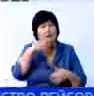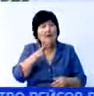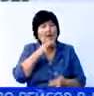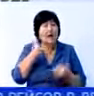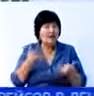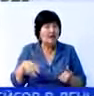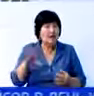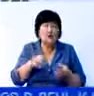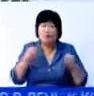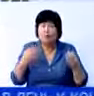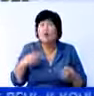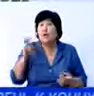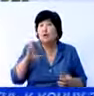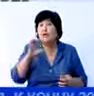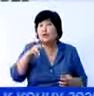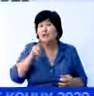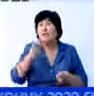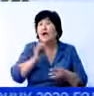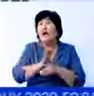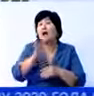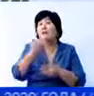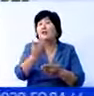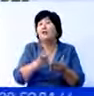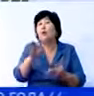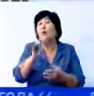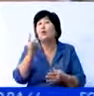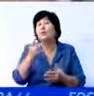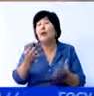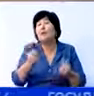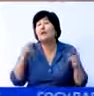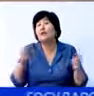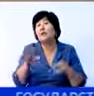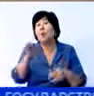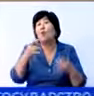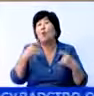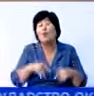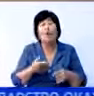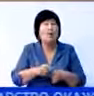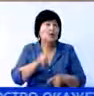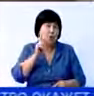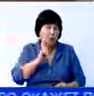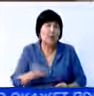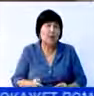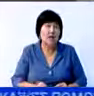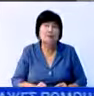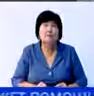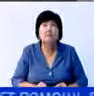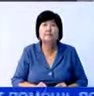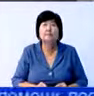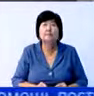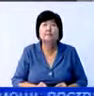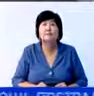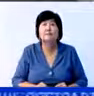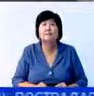А теперь все просто. Приходит СМС, отправляешь сведения о ребенке для получения свидетельства о рождении. Очень удобно.